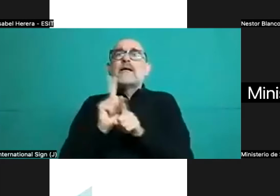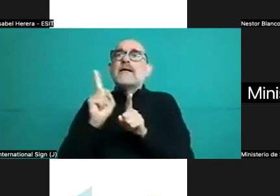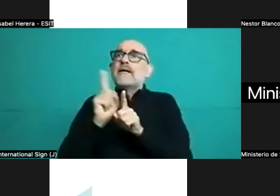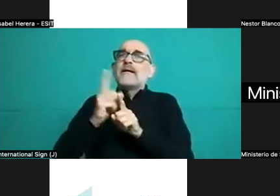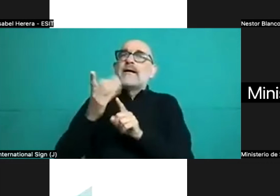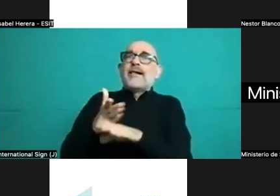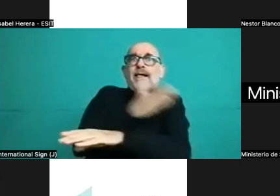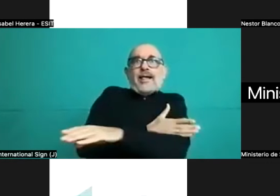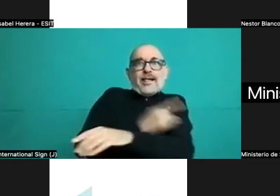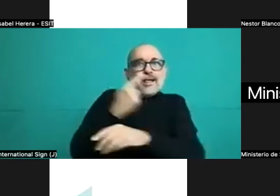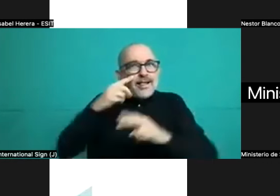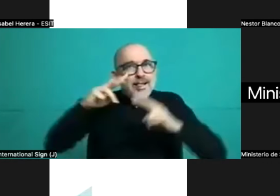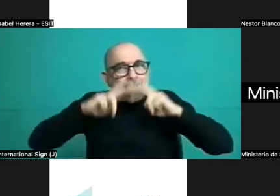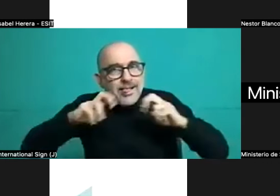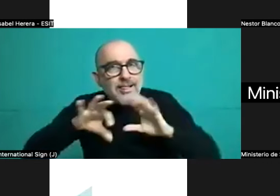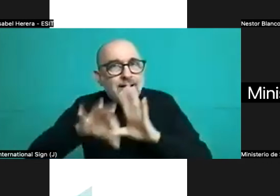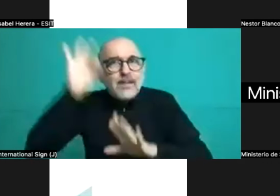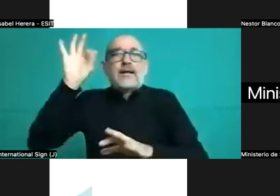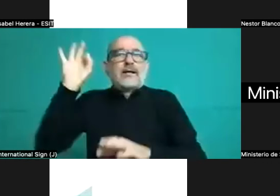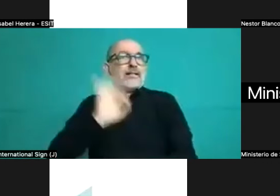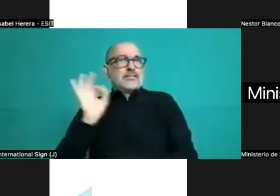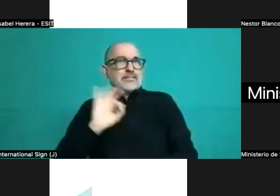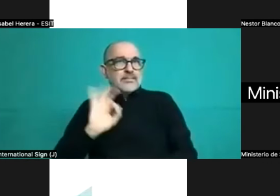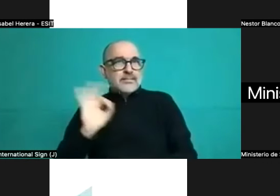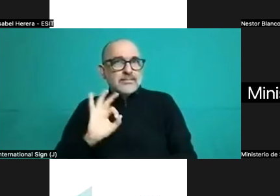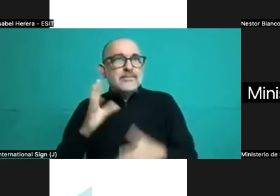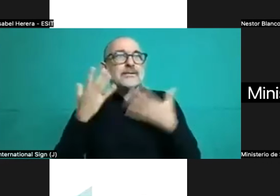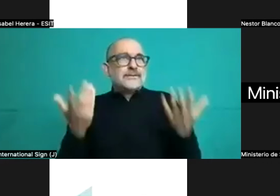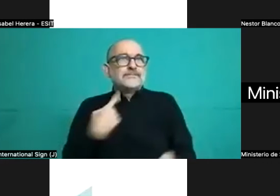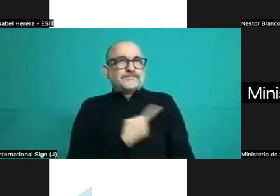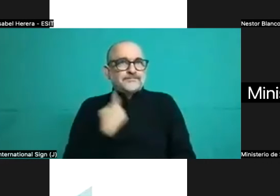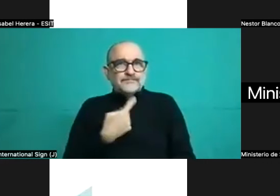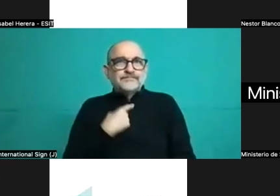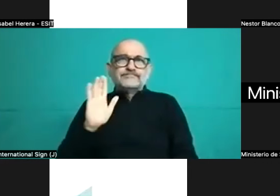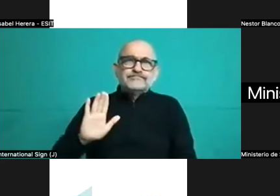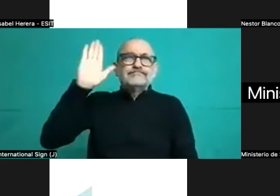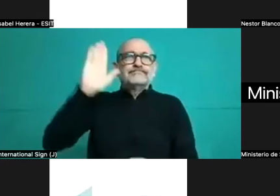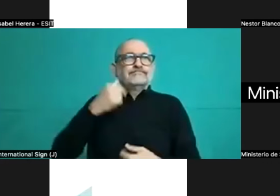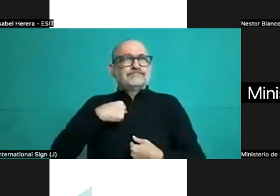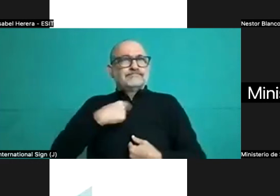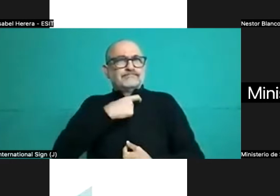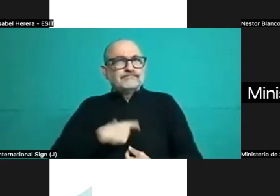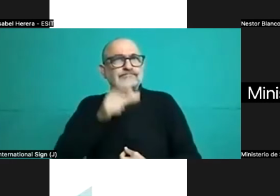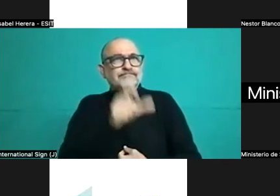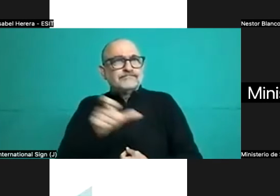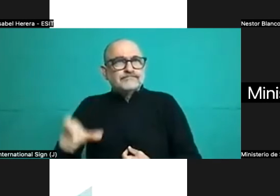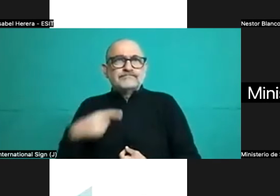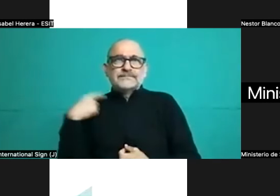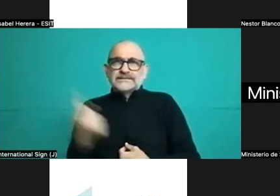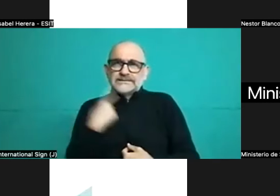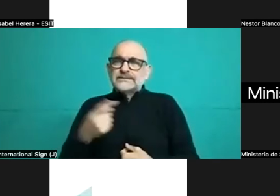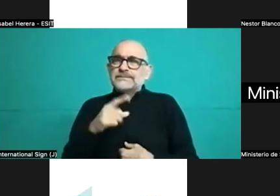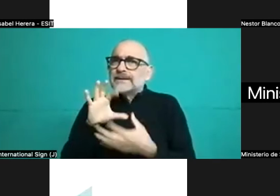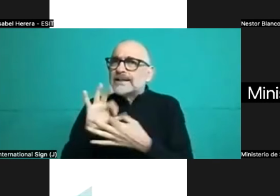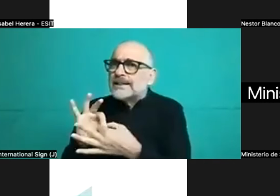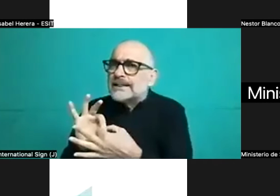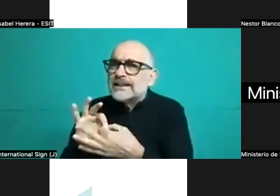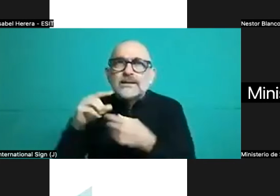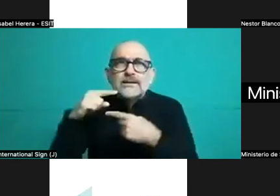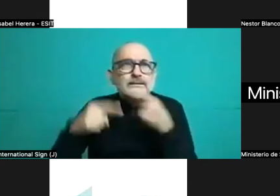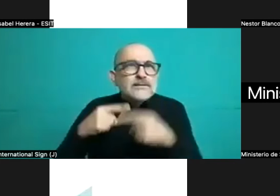Bon, je n'ai pas été écoutée suite à cette erreur. Donc, mon diagnostic a été erroné.